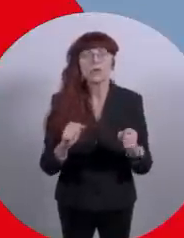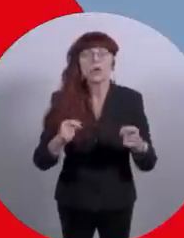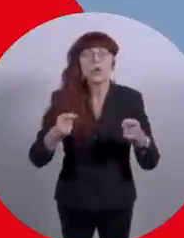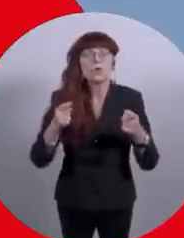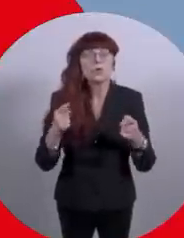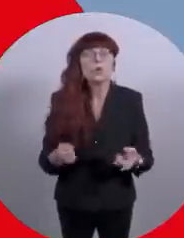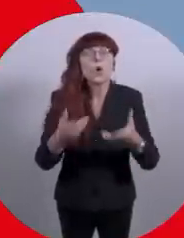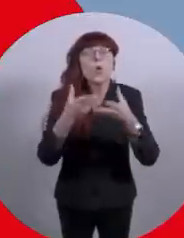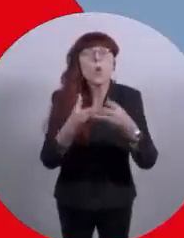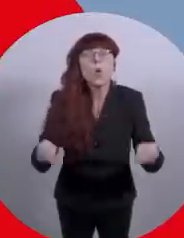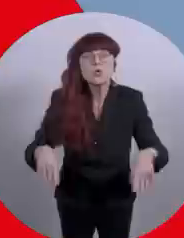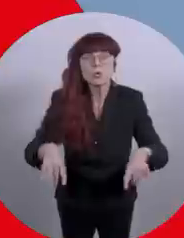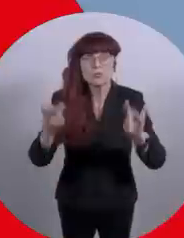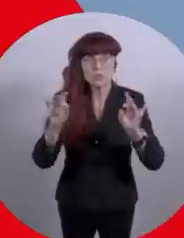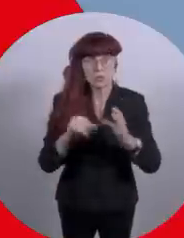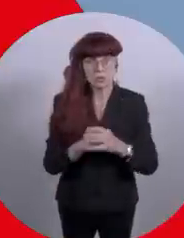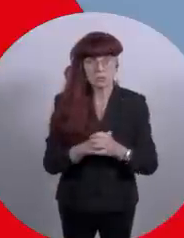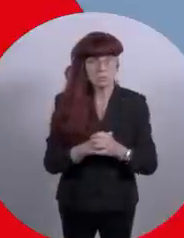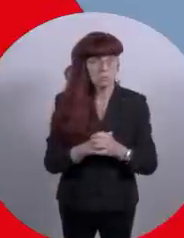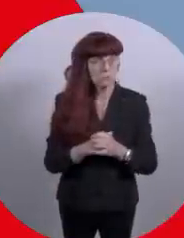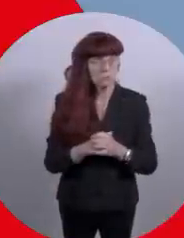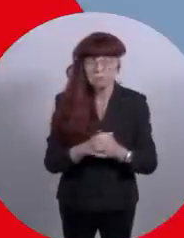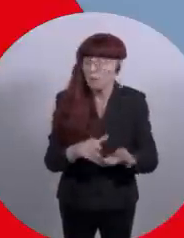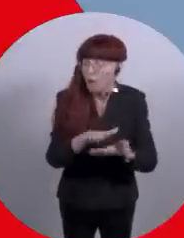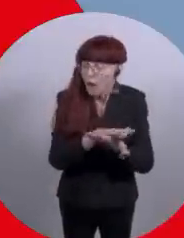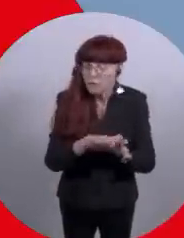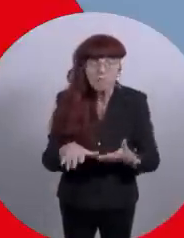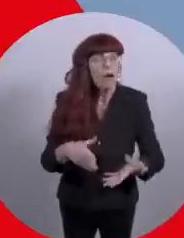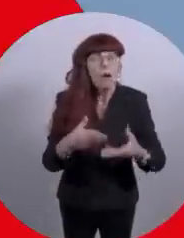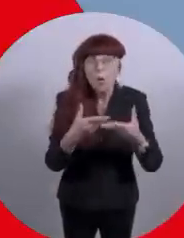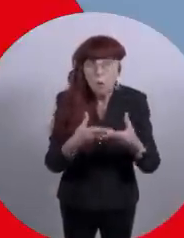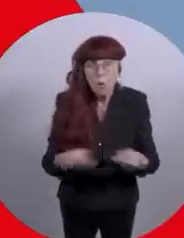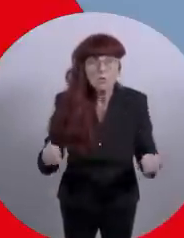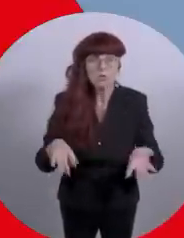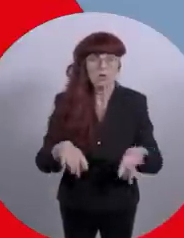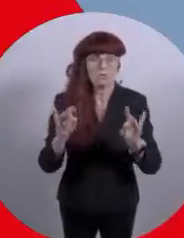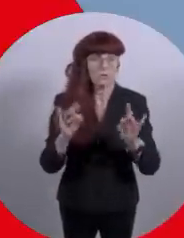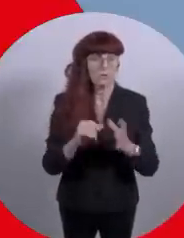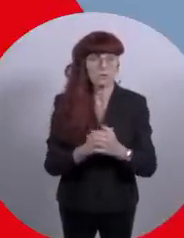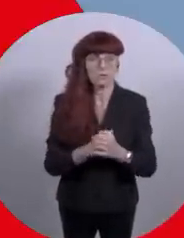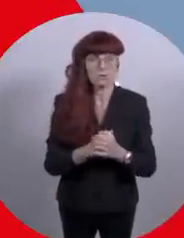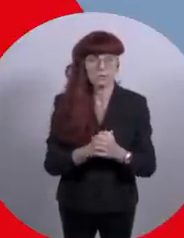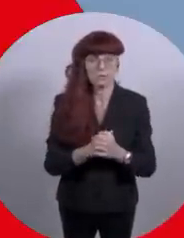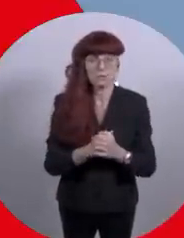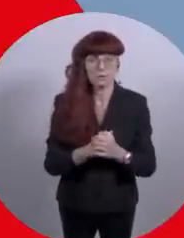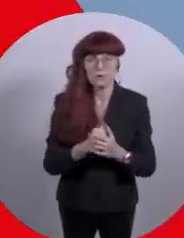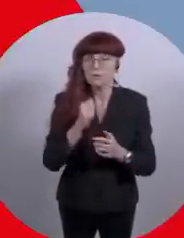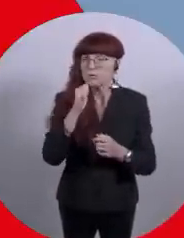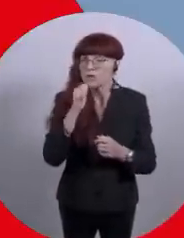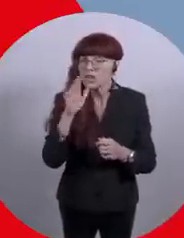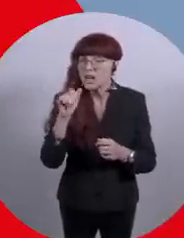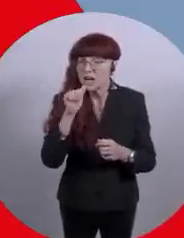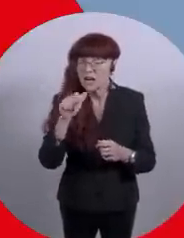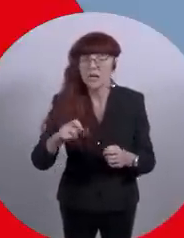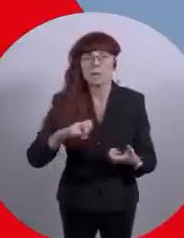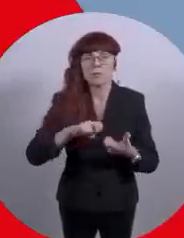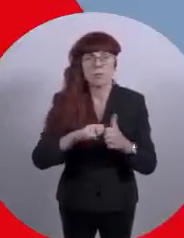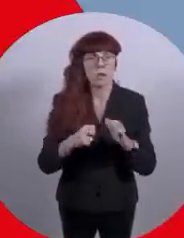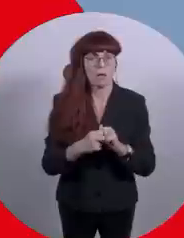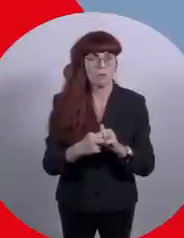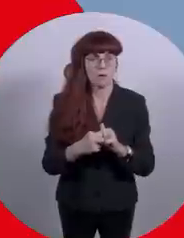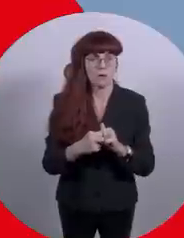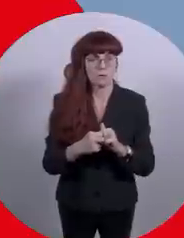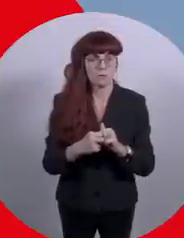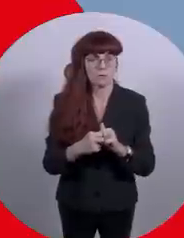Lösungen ganz banal Lösungen für die alltäglichen Probleme die sie hat das